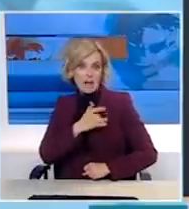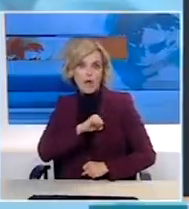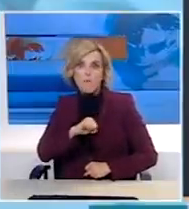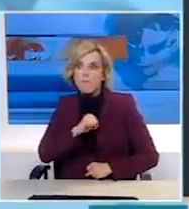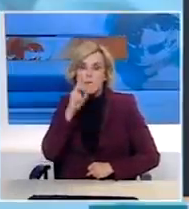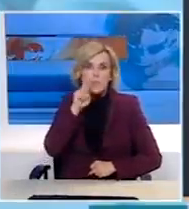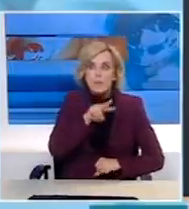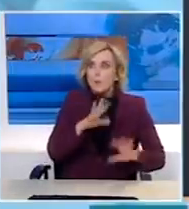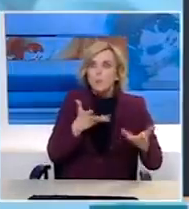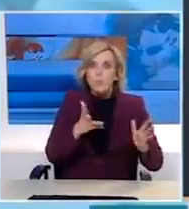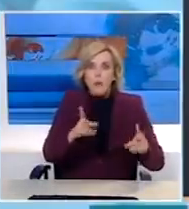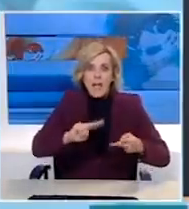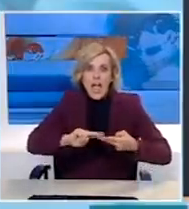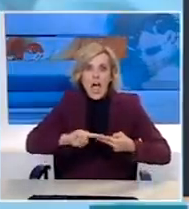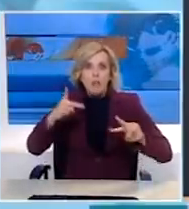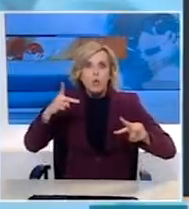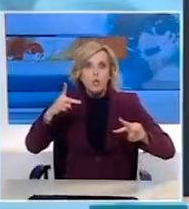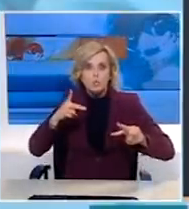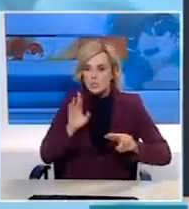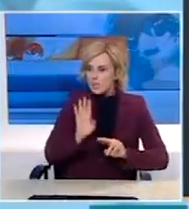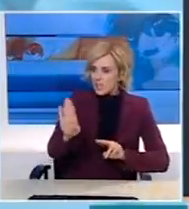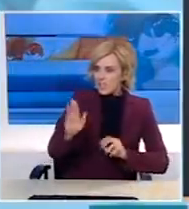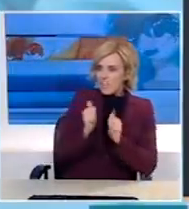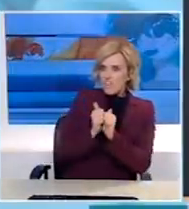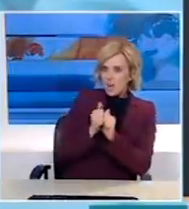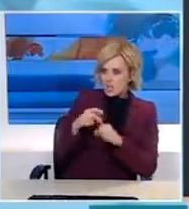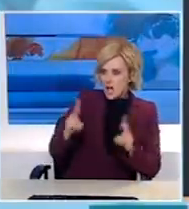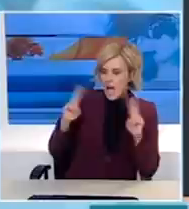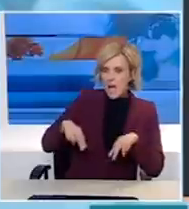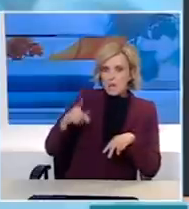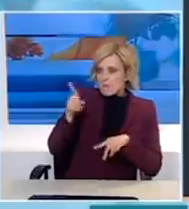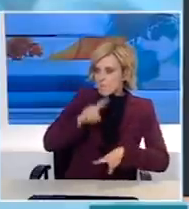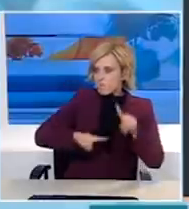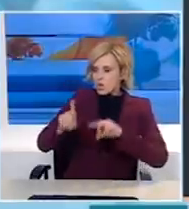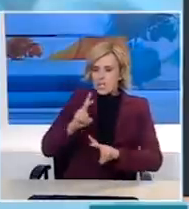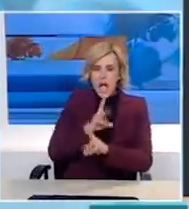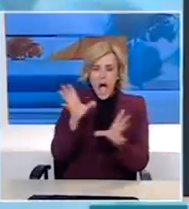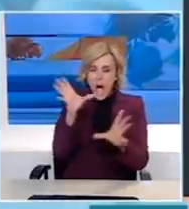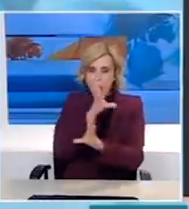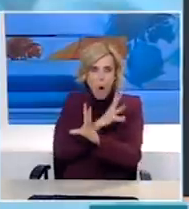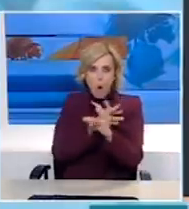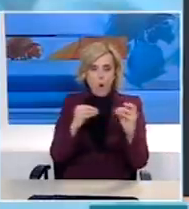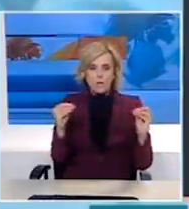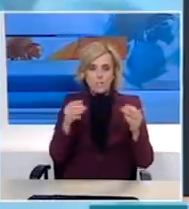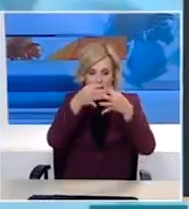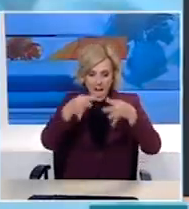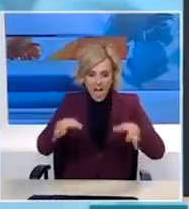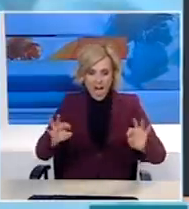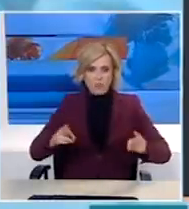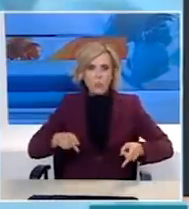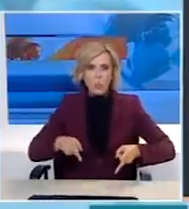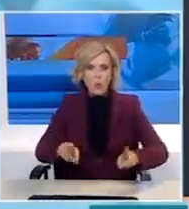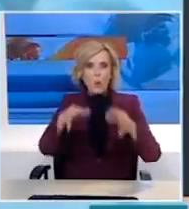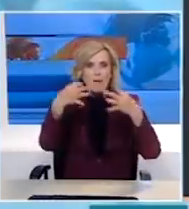άγνωστο. Τον αόρατο φόβο για τον ξένο δίπλα μας. Τον άγνωστο, το αόρατο. Έχει αδειάσει τους δρόμους, τα